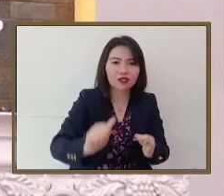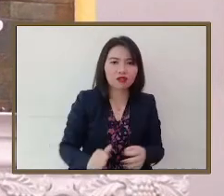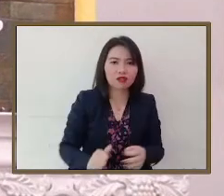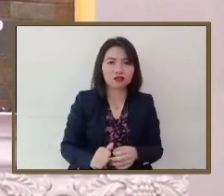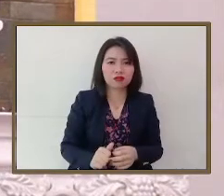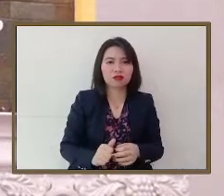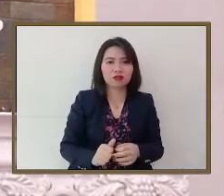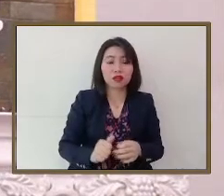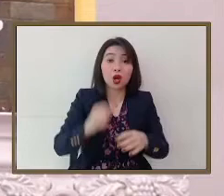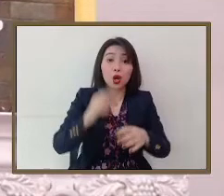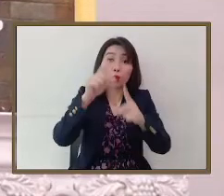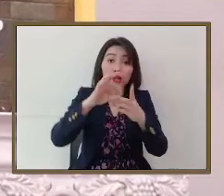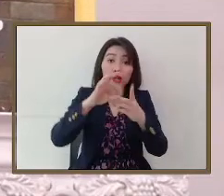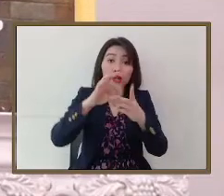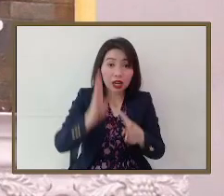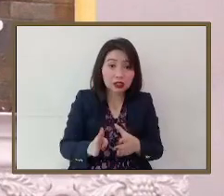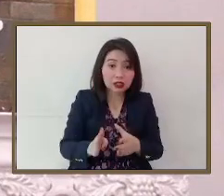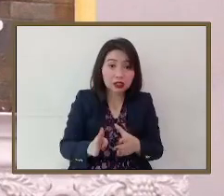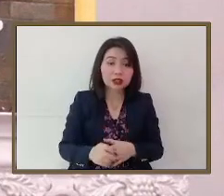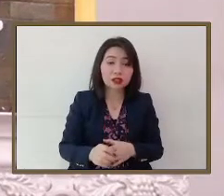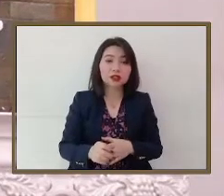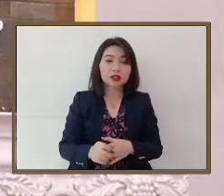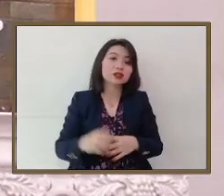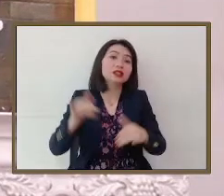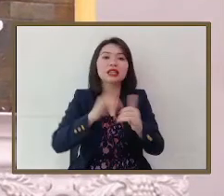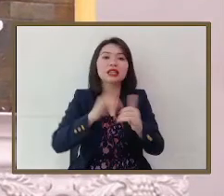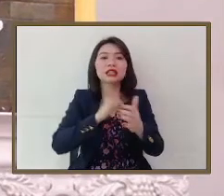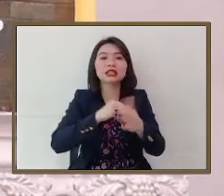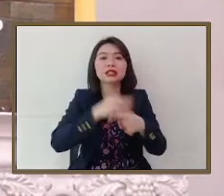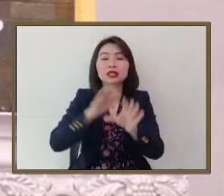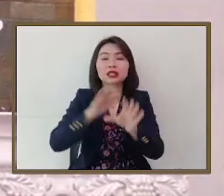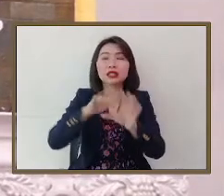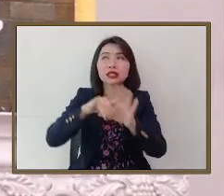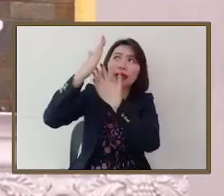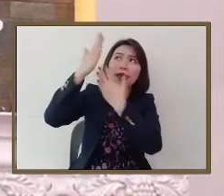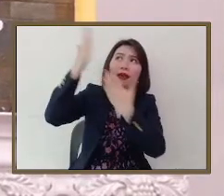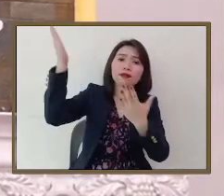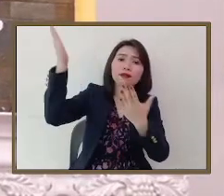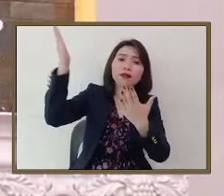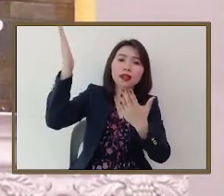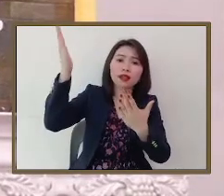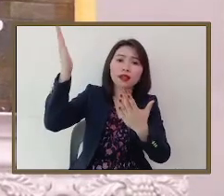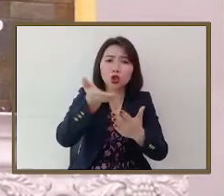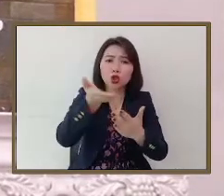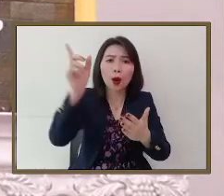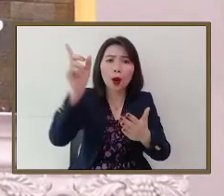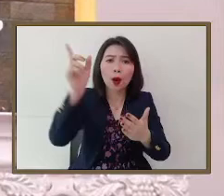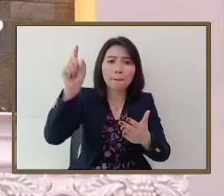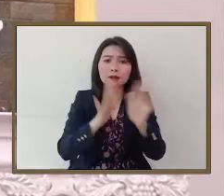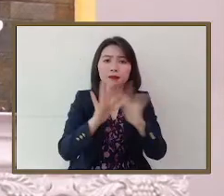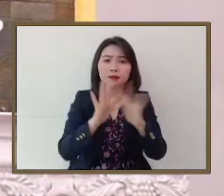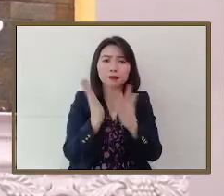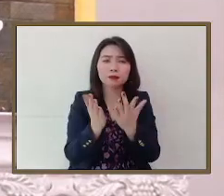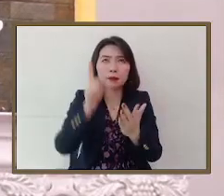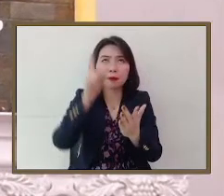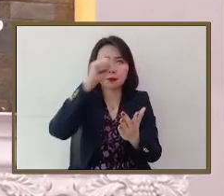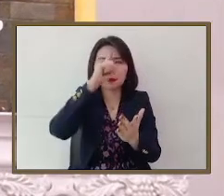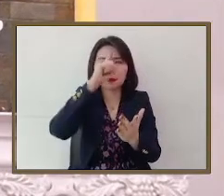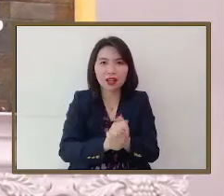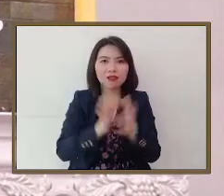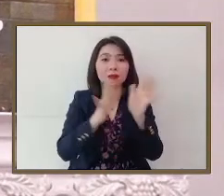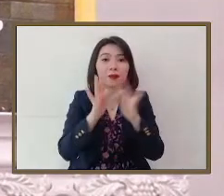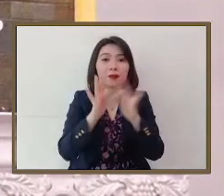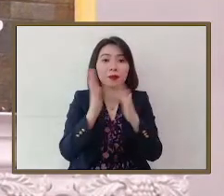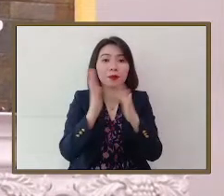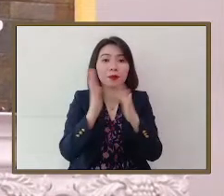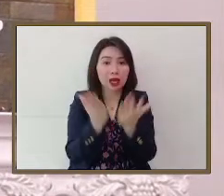Yeah. Hindi yan sinabi ng Panginoon, interpret mo. Paniwalaan mo kasi settled na yan sa langit. Yeah. Kung yan ay hindi pa settled, hindi sinabi ng